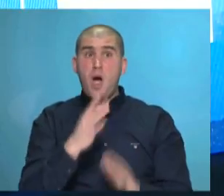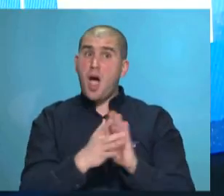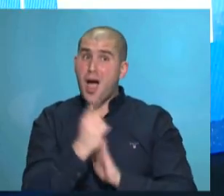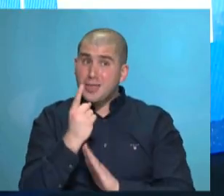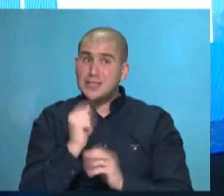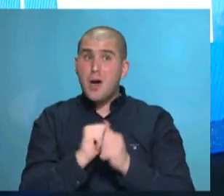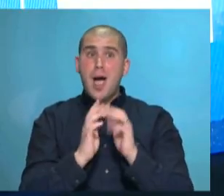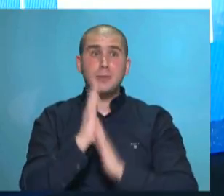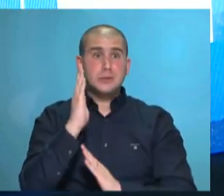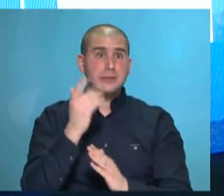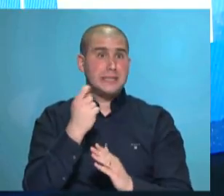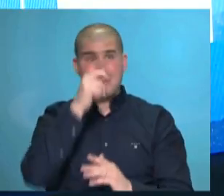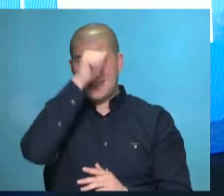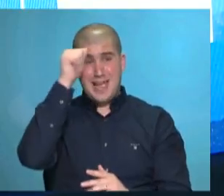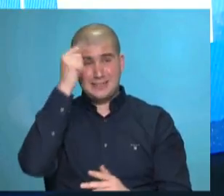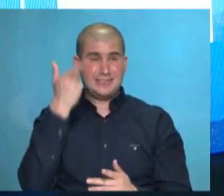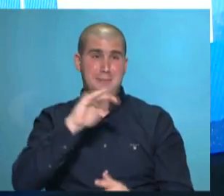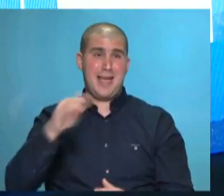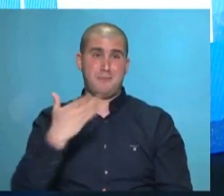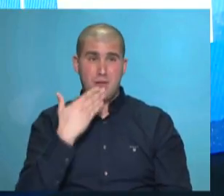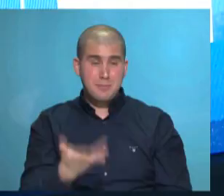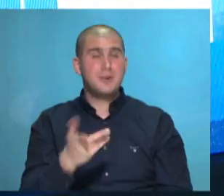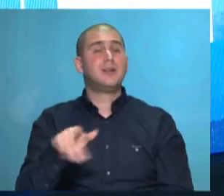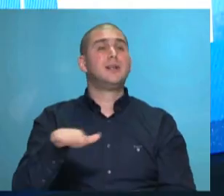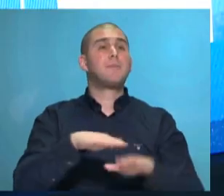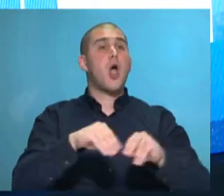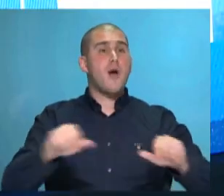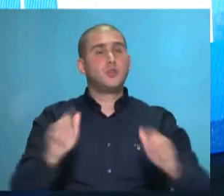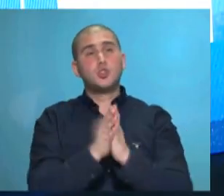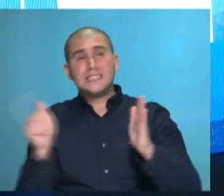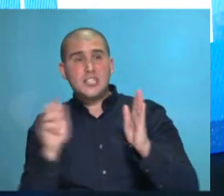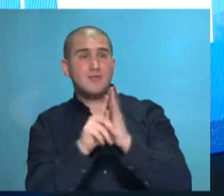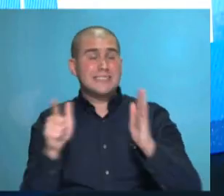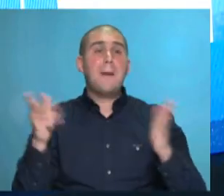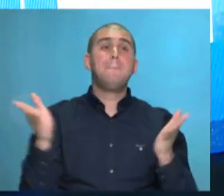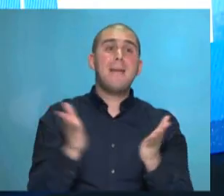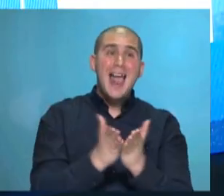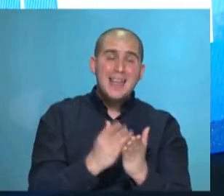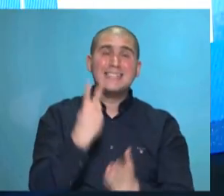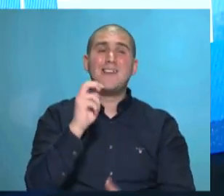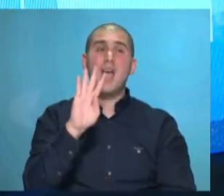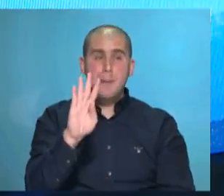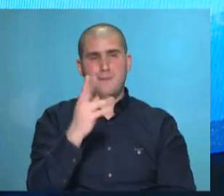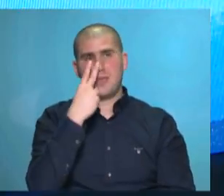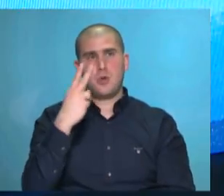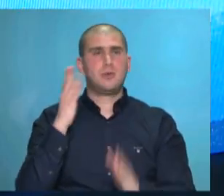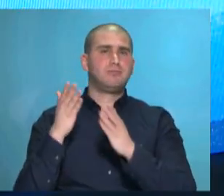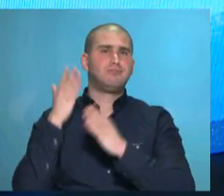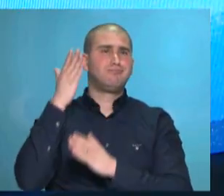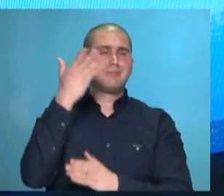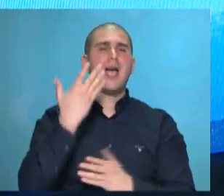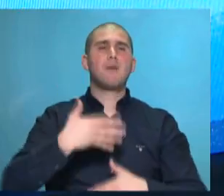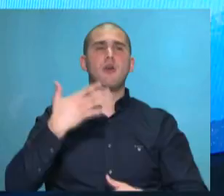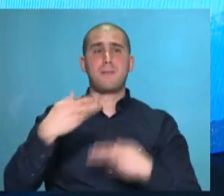עד 15 מעלות, כמעט קיץ בערים לאורך מישור חוף, 16 עד 17, באילת 24 מעלות. והנה התשקיף שלנו לחמשת הימים